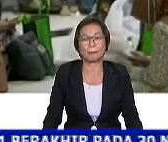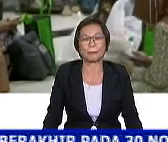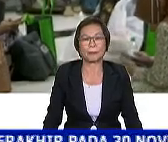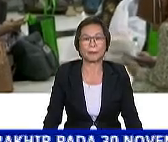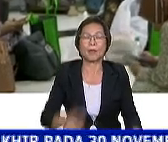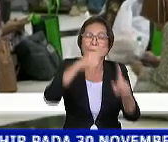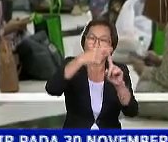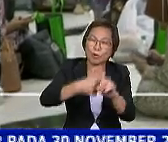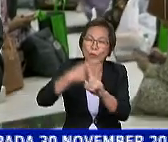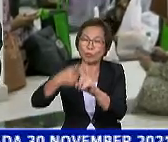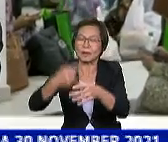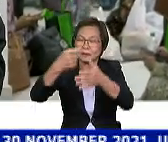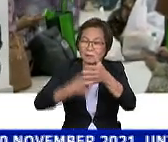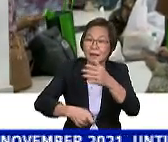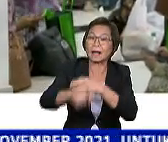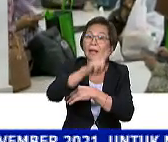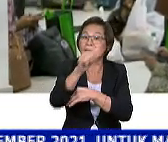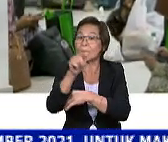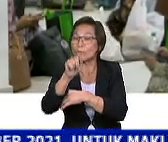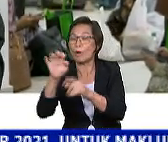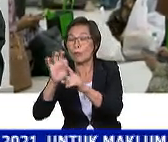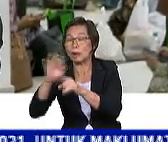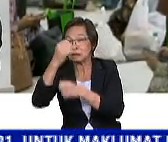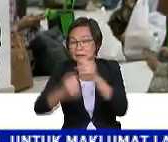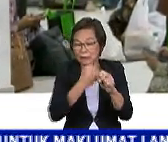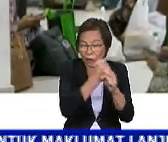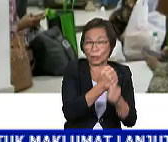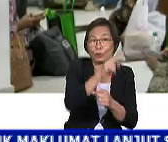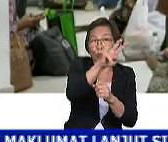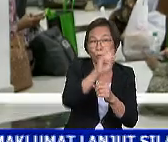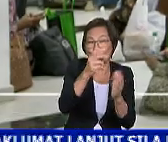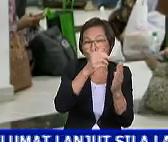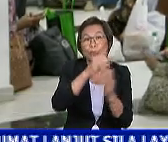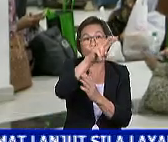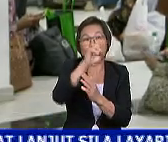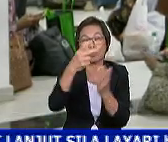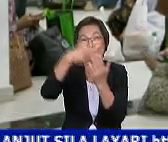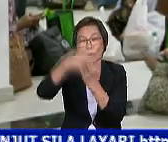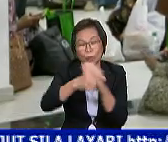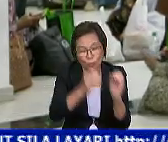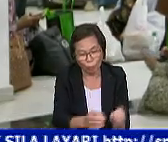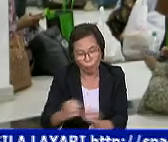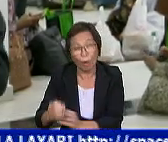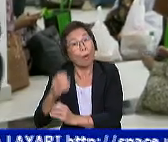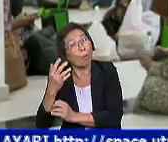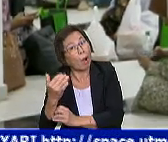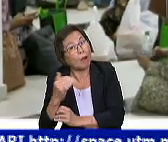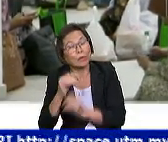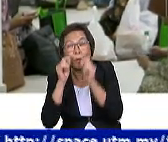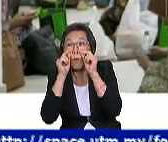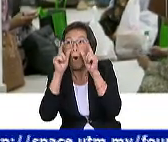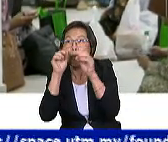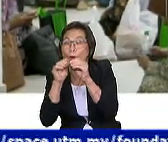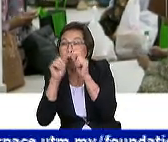Menerusi bulan-bulan zakat negeri Pulau Pinang pada tahun ini, sebanyak 20 program di Anjur ZPP bertujuan untuk meningkatkan kesedaran